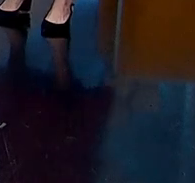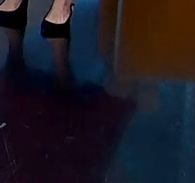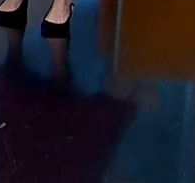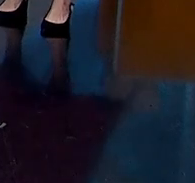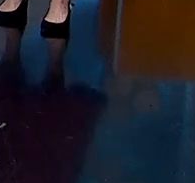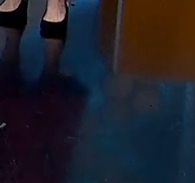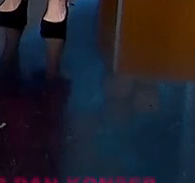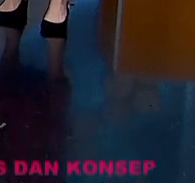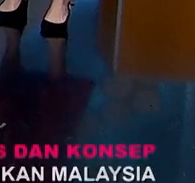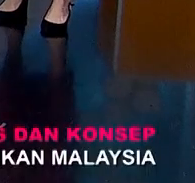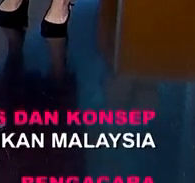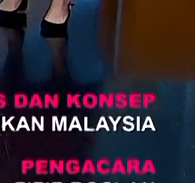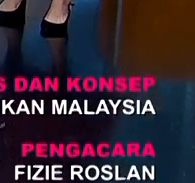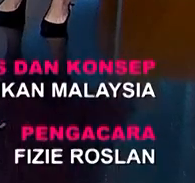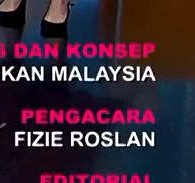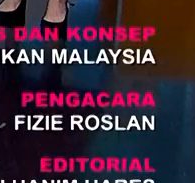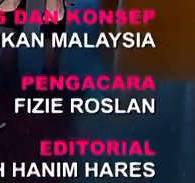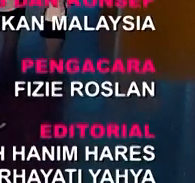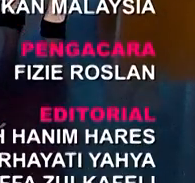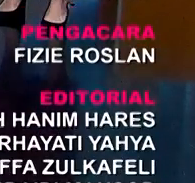di dalam perbuatan